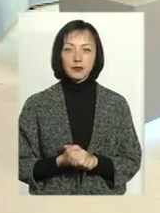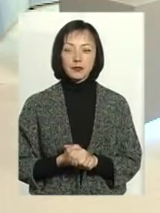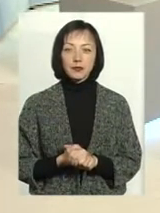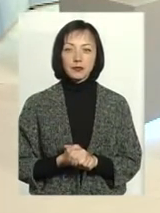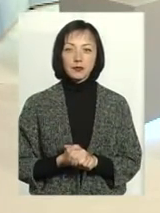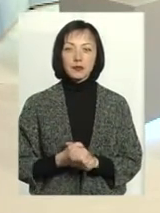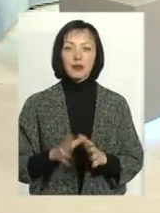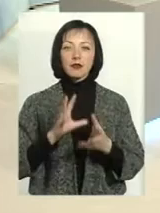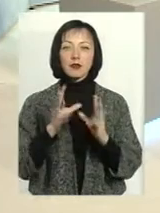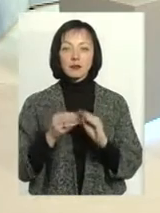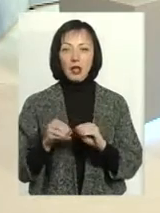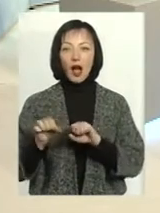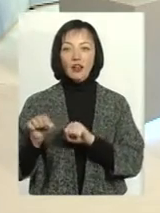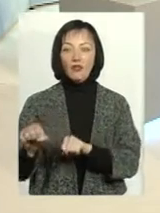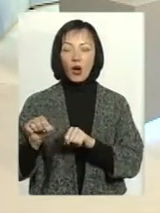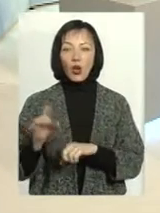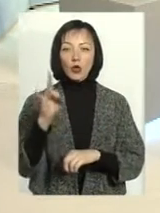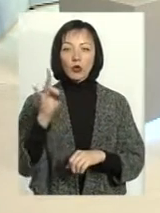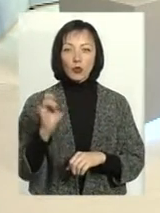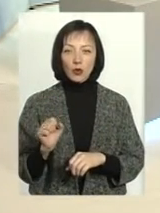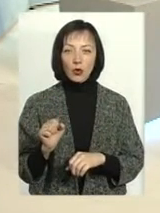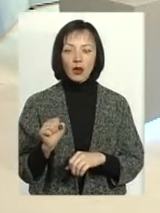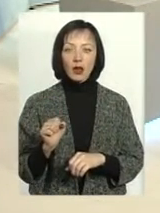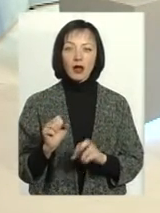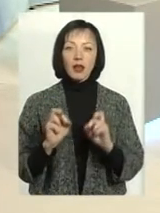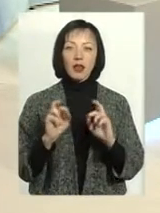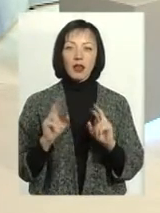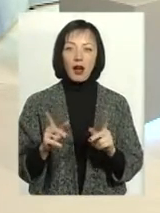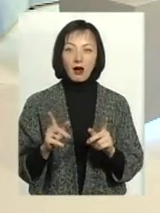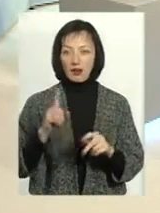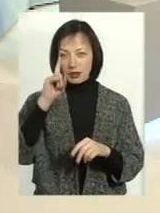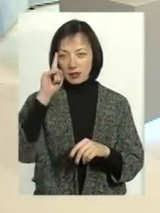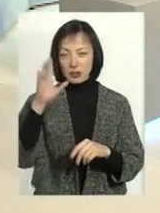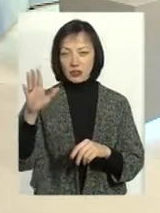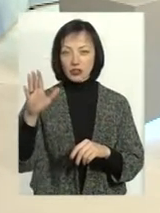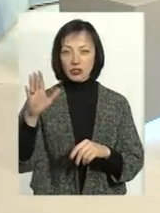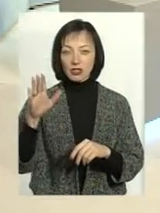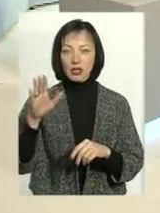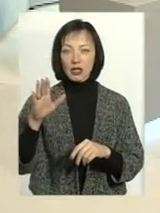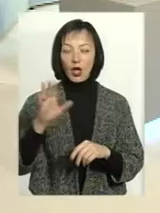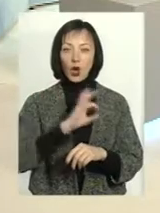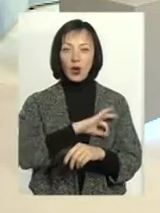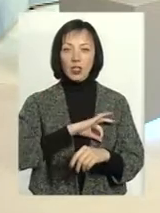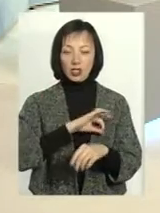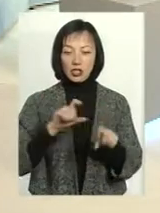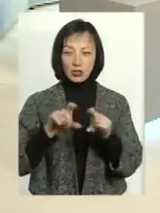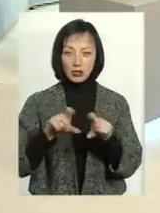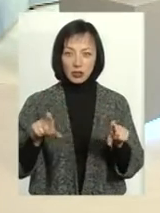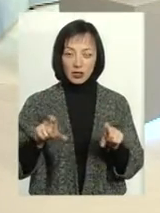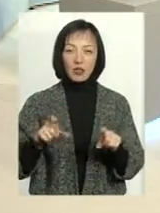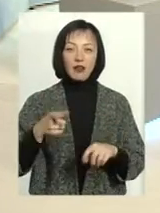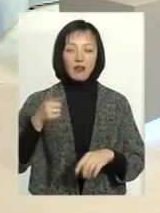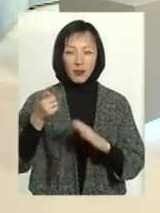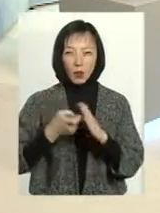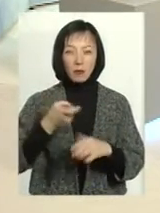Ну, адвокатура, як класичний юридичний інститут, вона відома ще з античних часів. Більше того, сильна